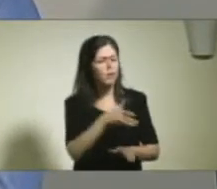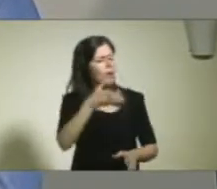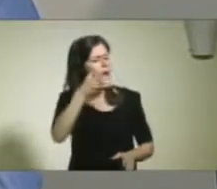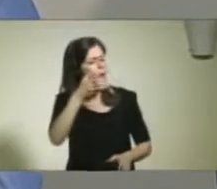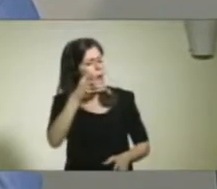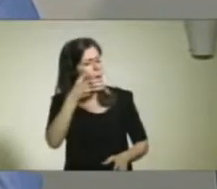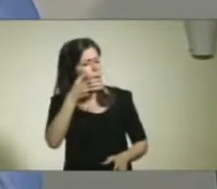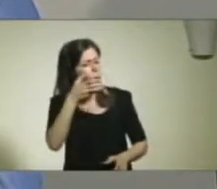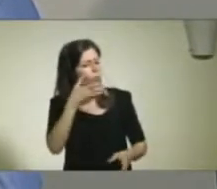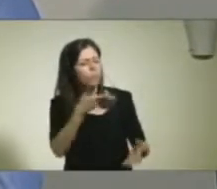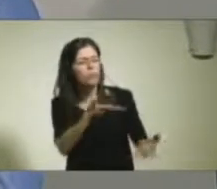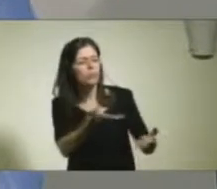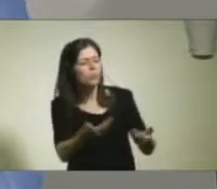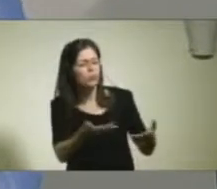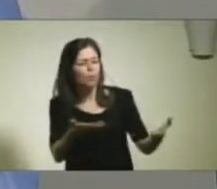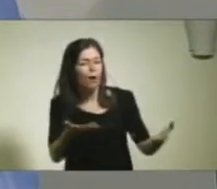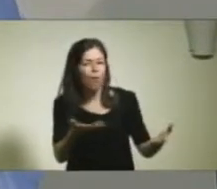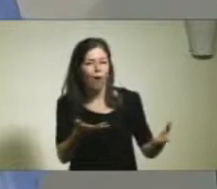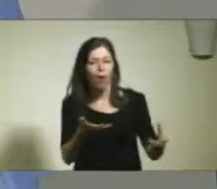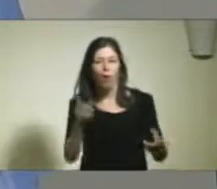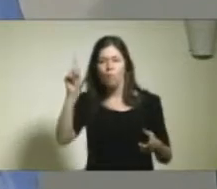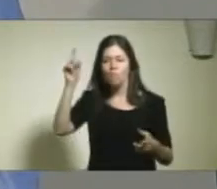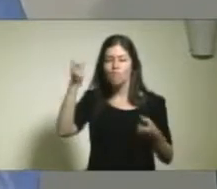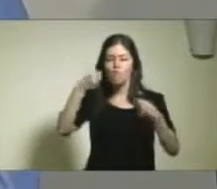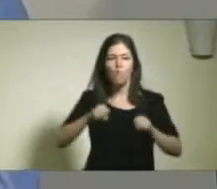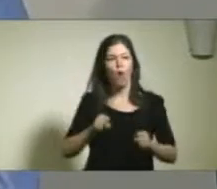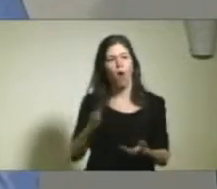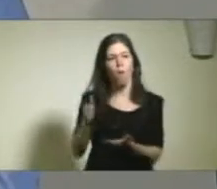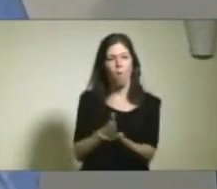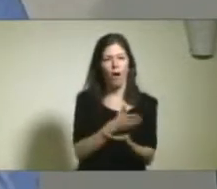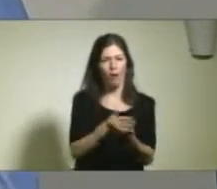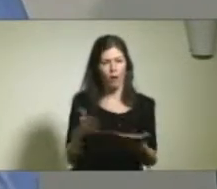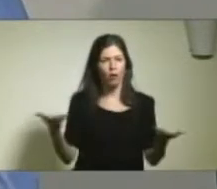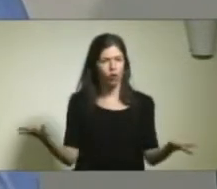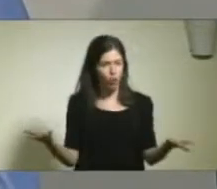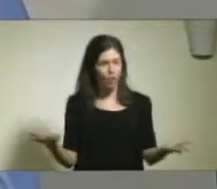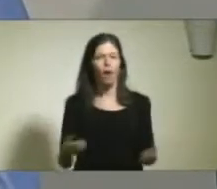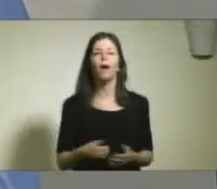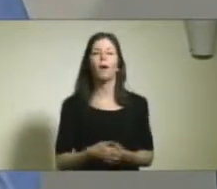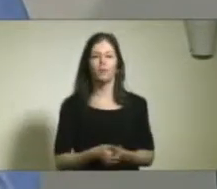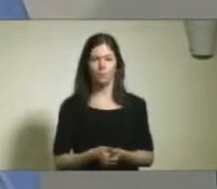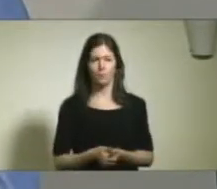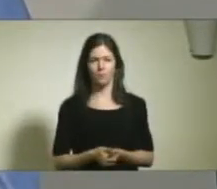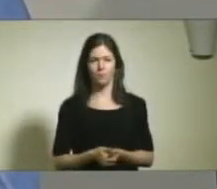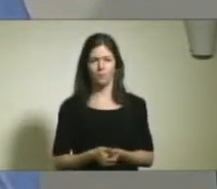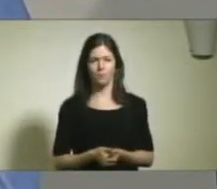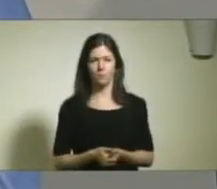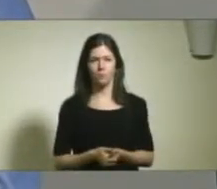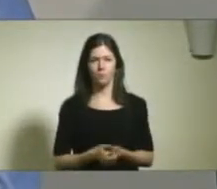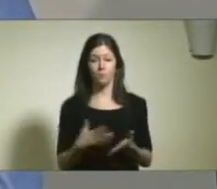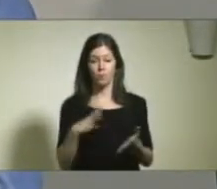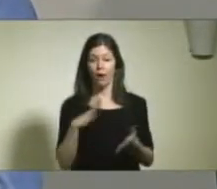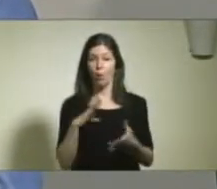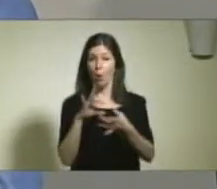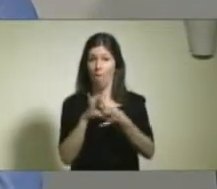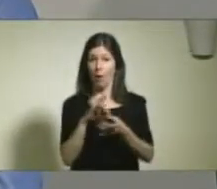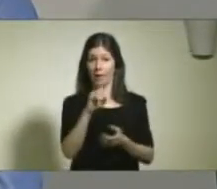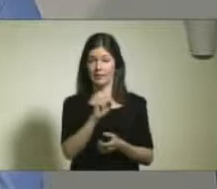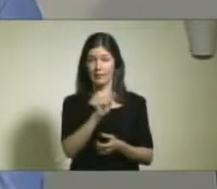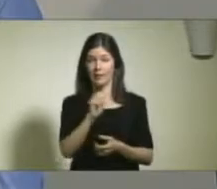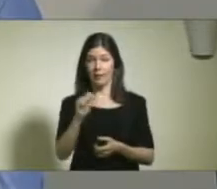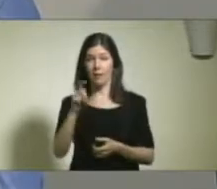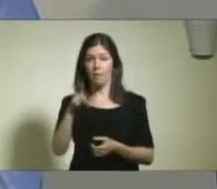de penser au partage du pouvoir. Au niveau de base, on a des membres du STTP qui travaillent avec les